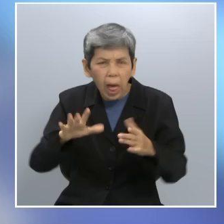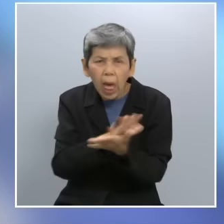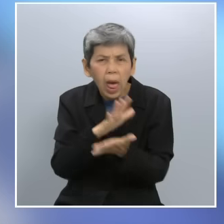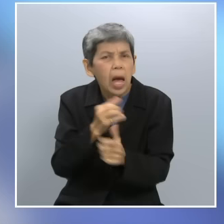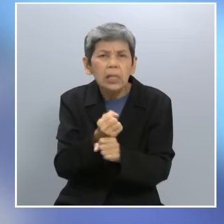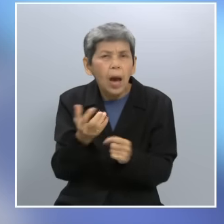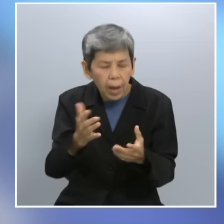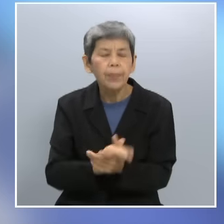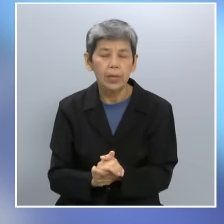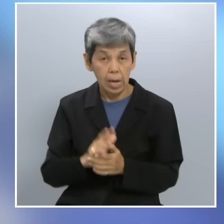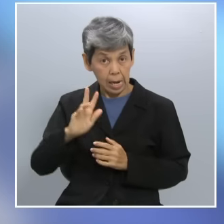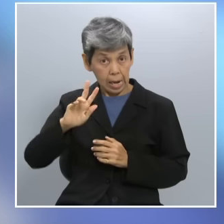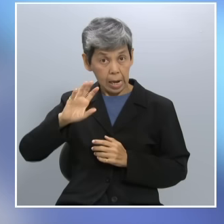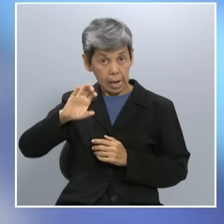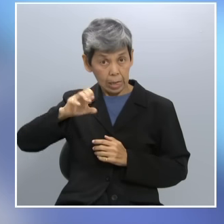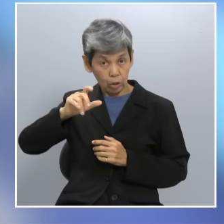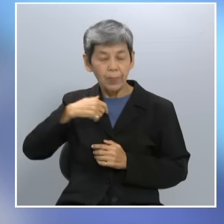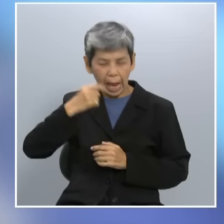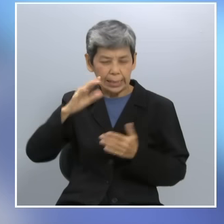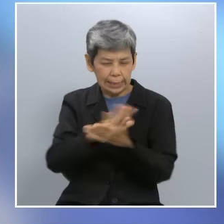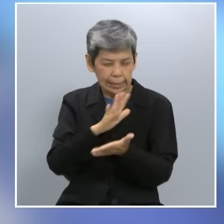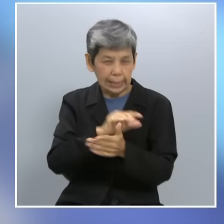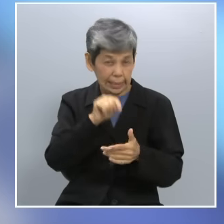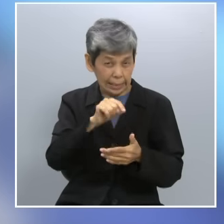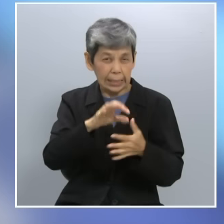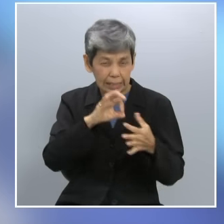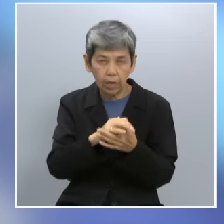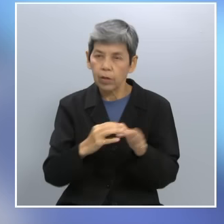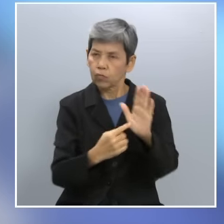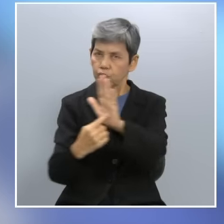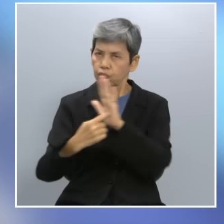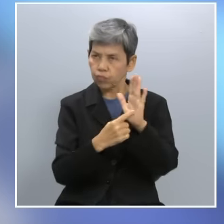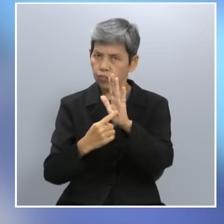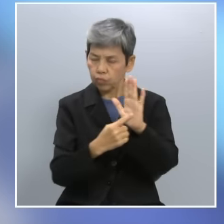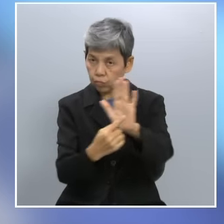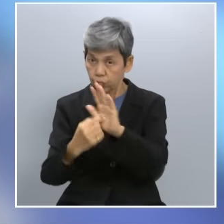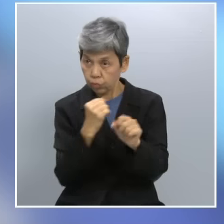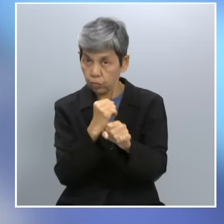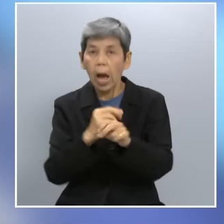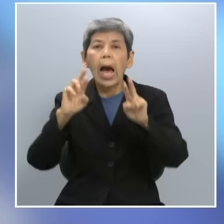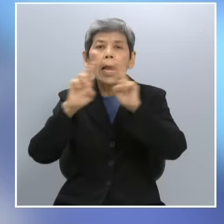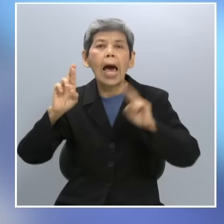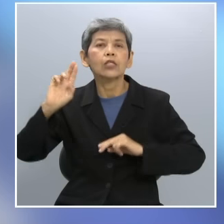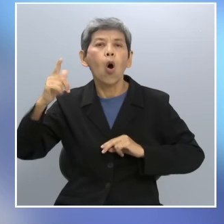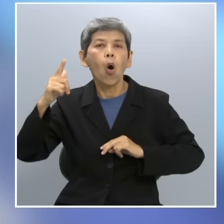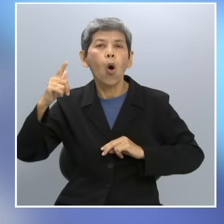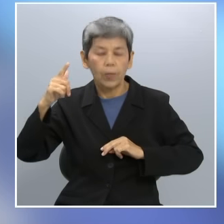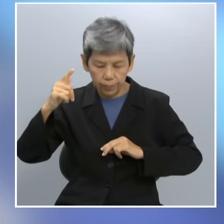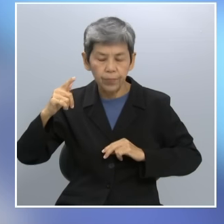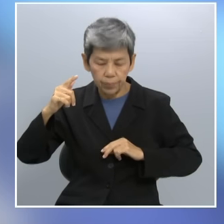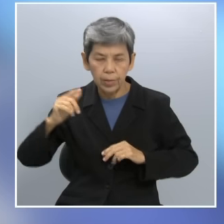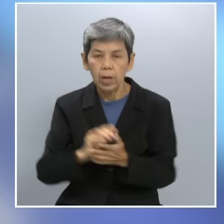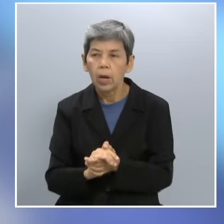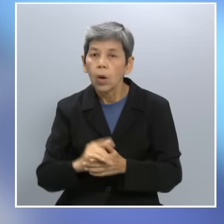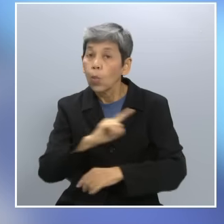นะฮะทางทีมข่าวของเราบอกว่าเชื่อว่าเอกสารเนี่ยไปโชว์ให้กับทางฝั่งของร้านทองดูเพราะว่า